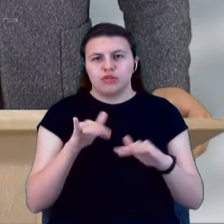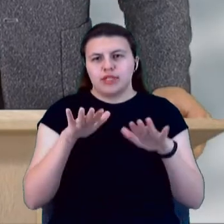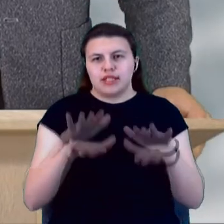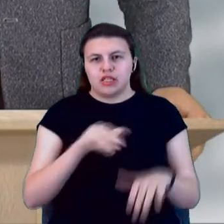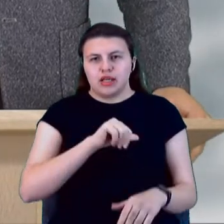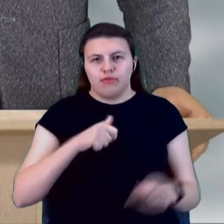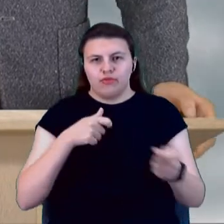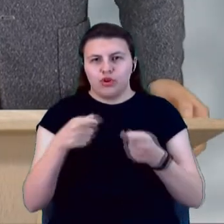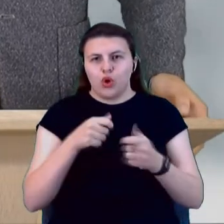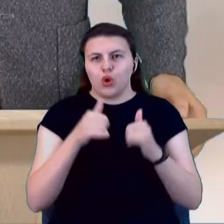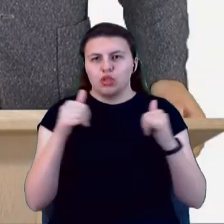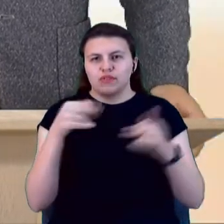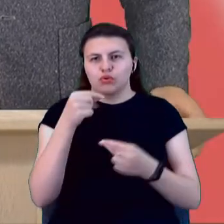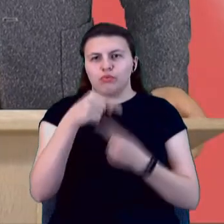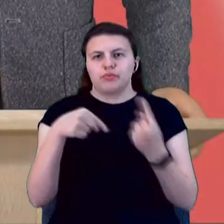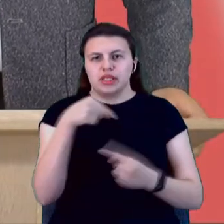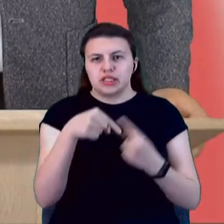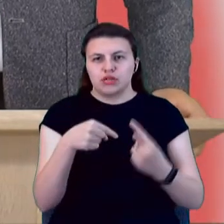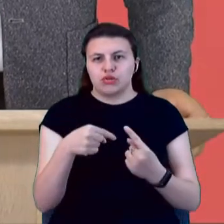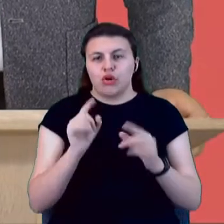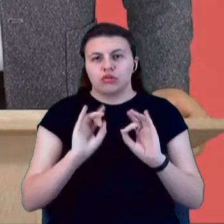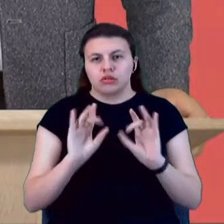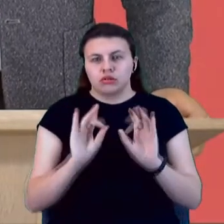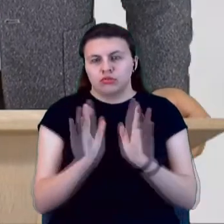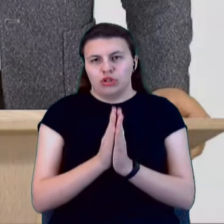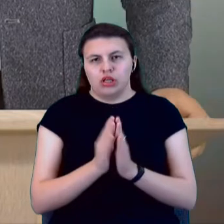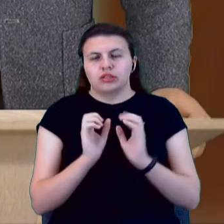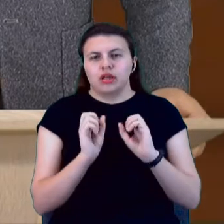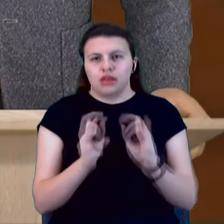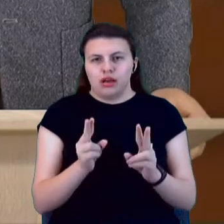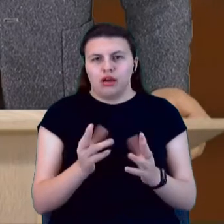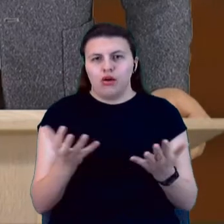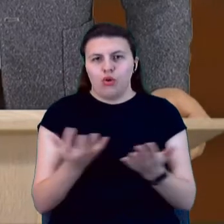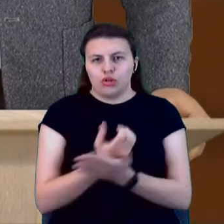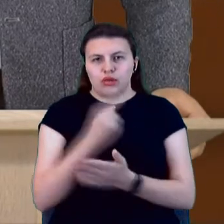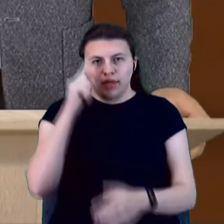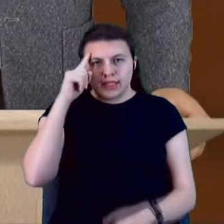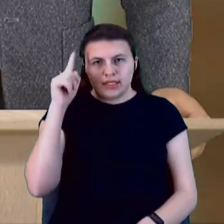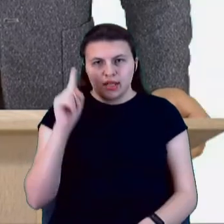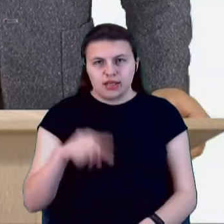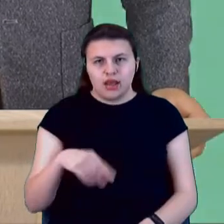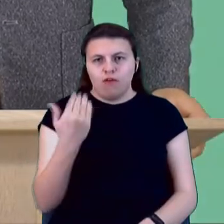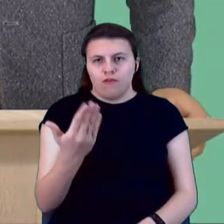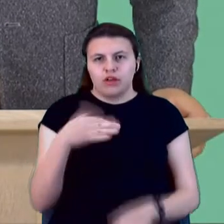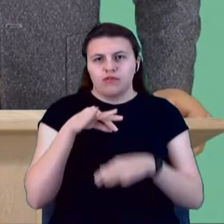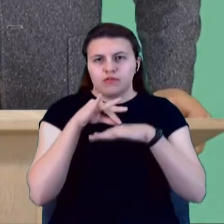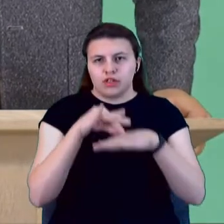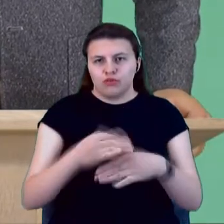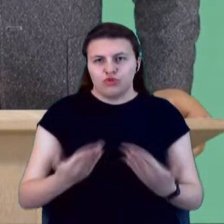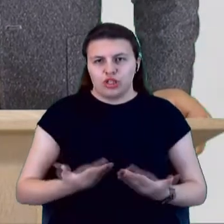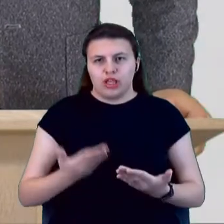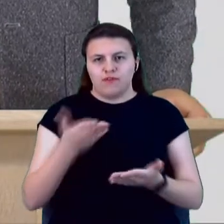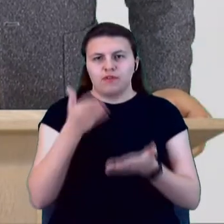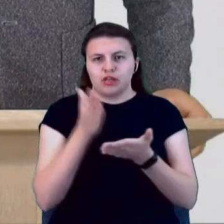розвитку бізнесу. Власне, розкажіть нам, будь ласка, як отримані знання ви втілили у життя? Ви вже є депутатом